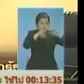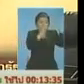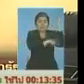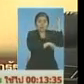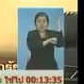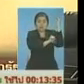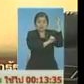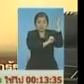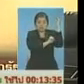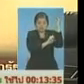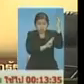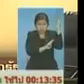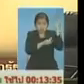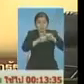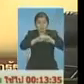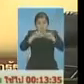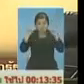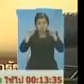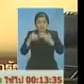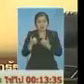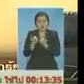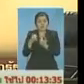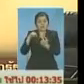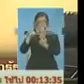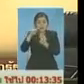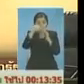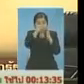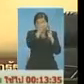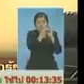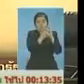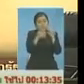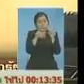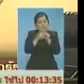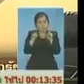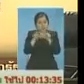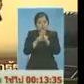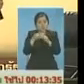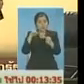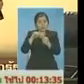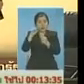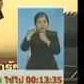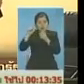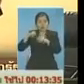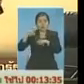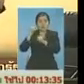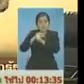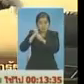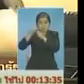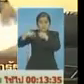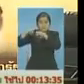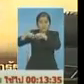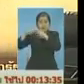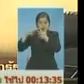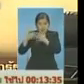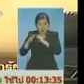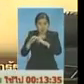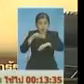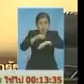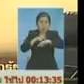แต่สัญญาการสร้างโรงพักได้อานิสงส์ทั้งภาคเหนือภาคอีสานด้วยเพราะคุณทำสัญญากันเอาไว้ทีนี้เหลืออีก